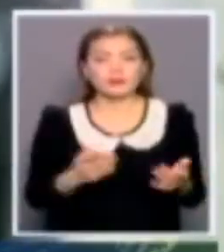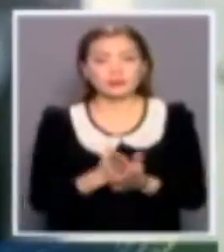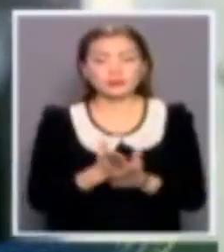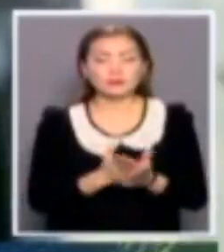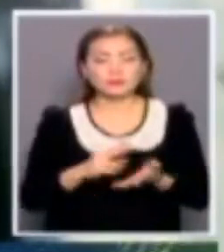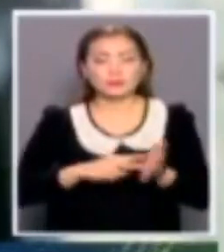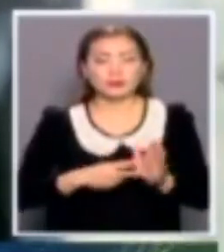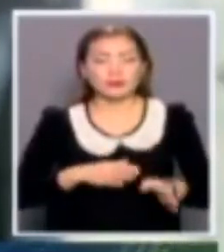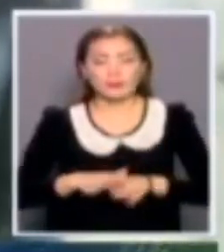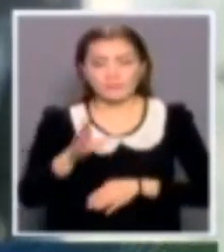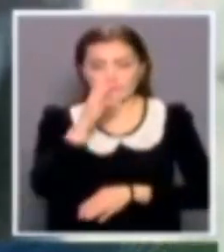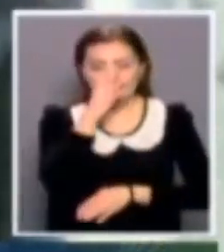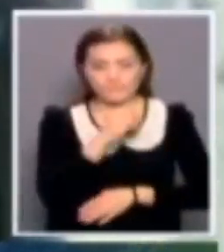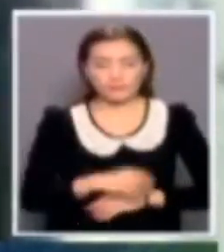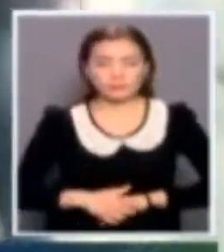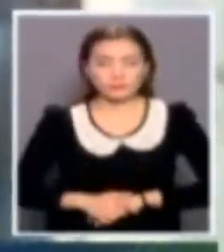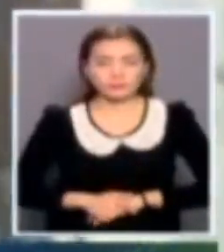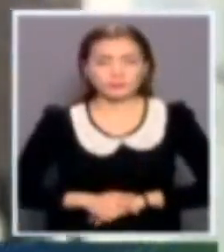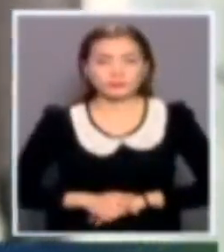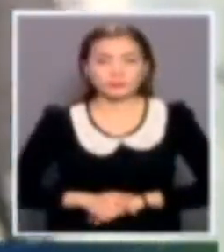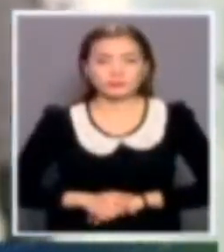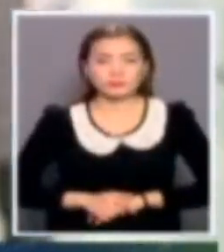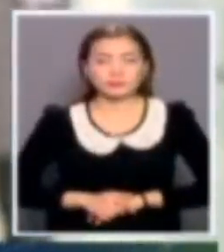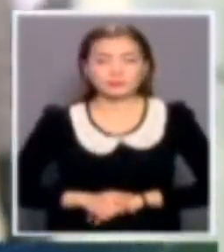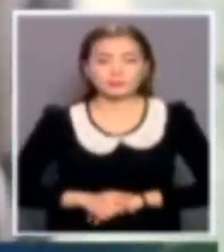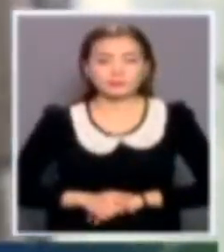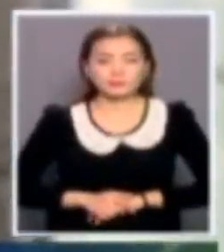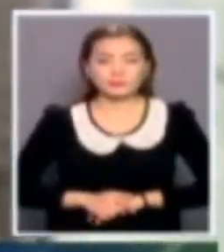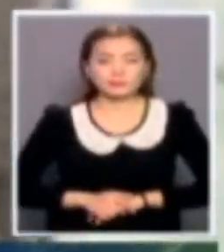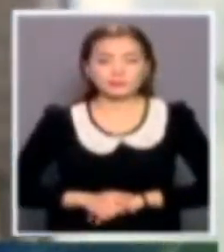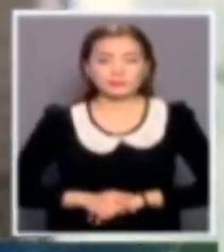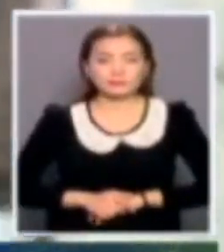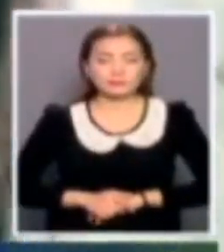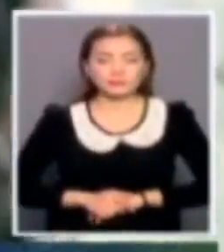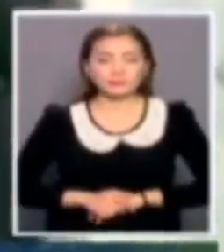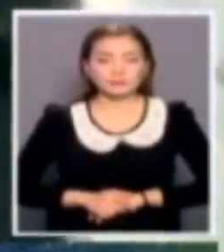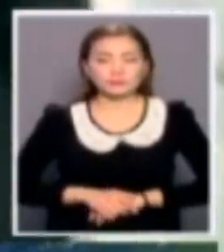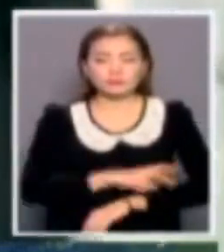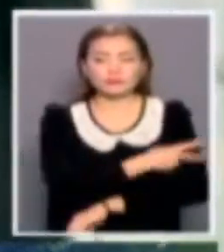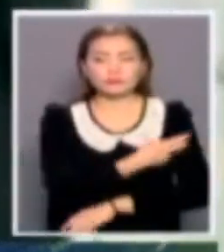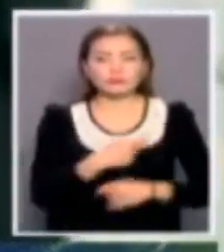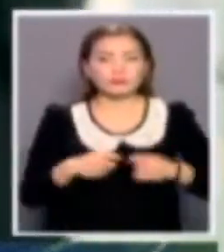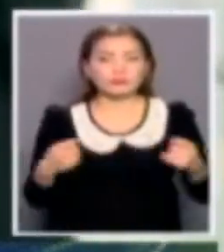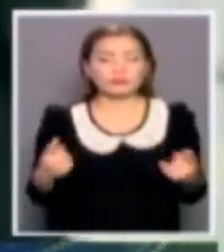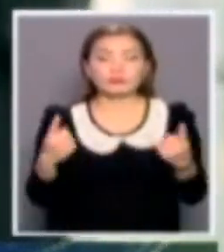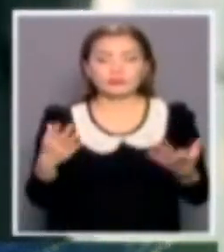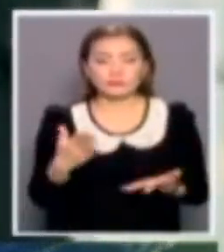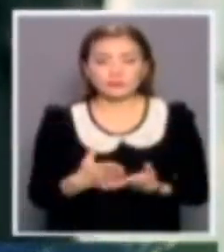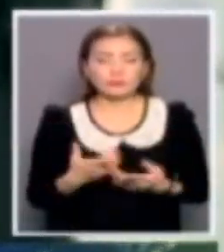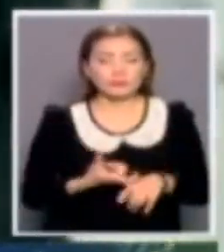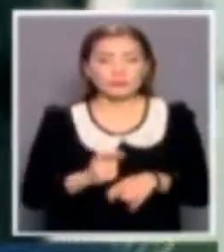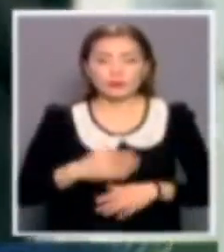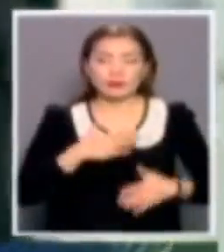ойлап жүрген армандап деген болады. Елді мекенде үлкен Ақсай дәрігерлік амбулатория ашылып жатыр. Біз